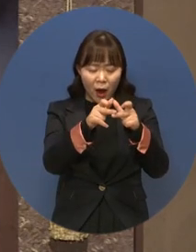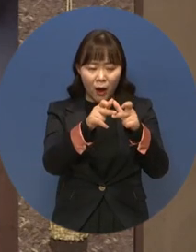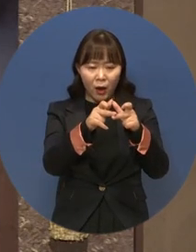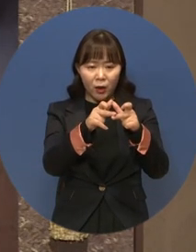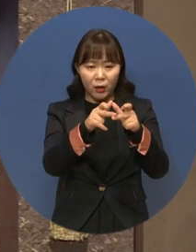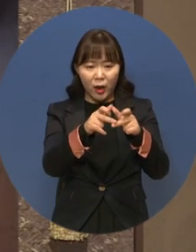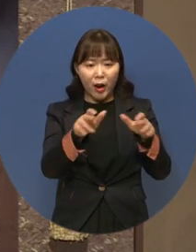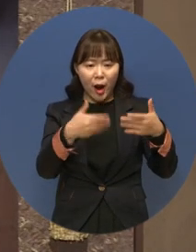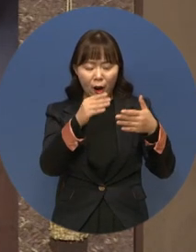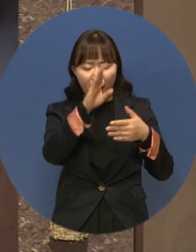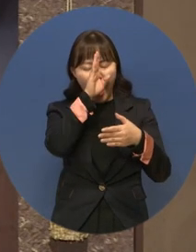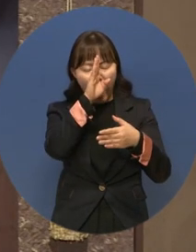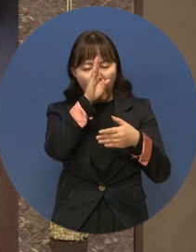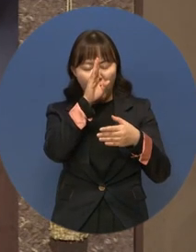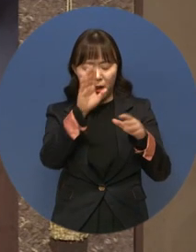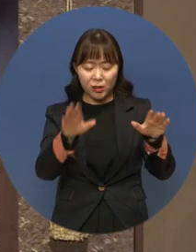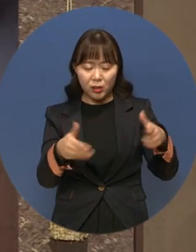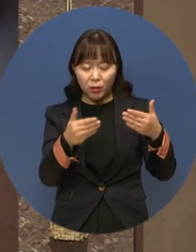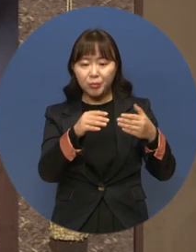있는 경증 장애를 가지고 있는